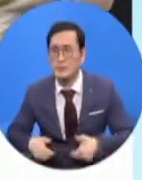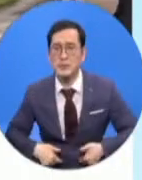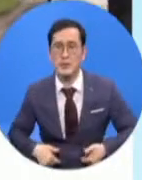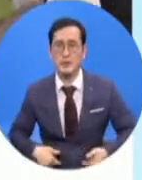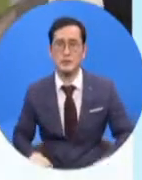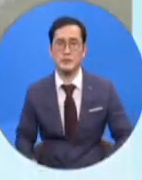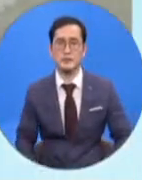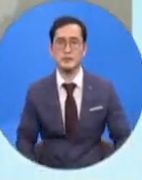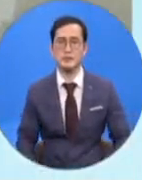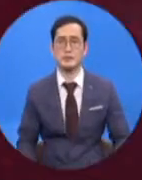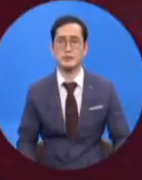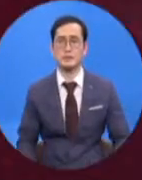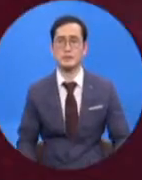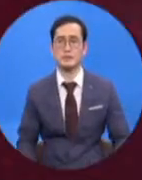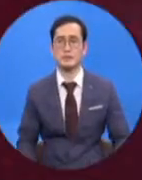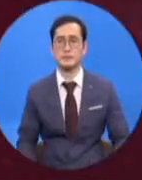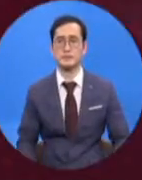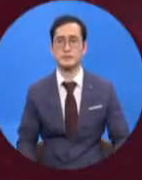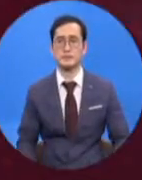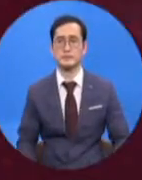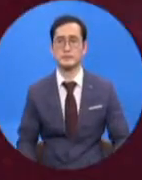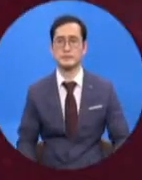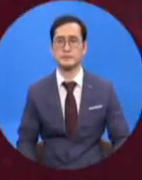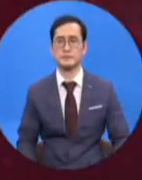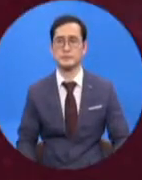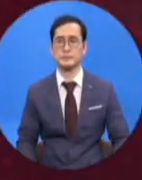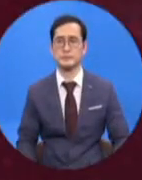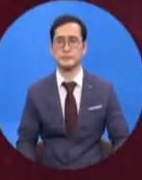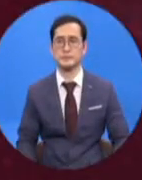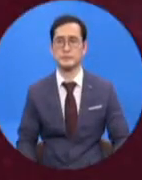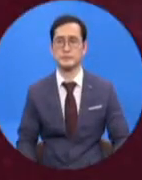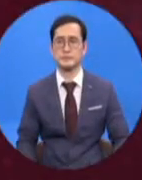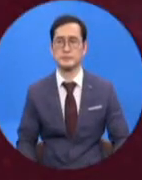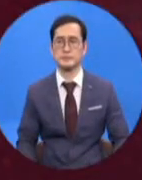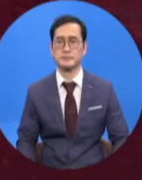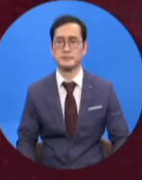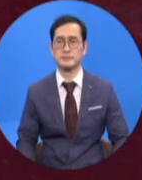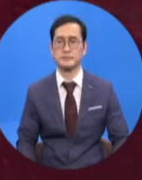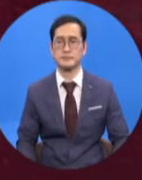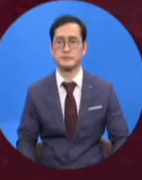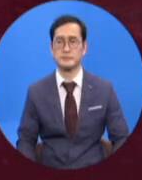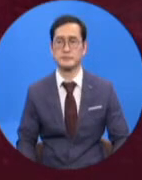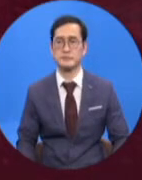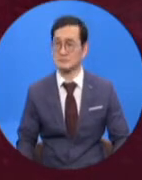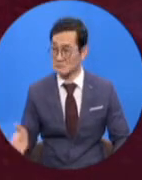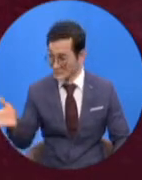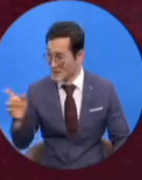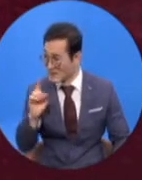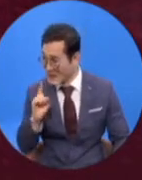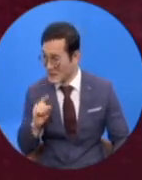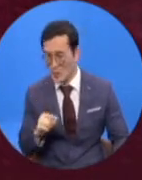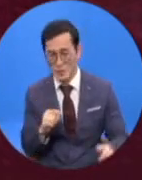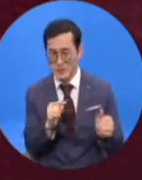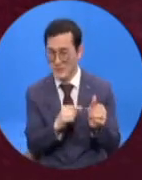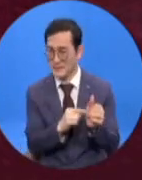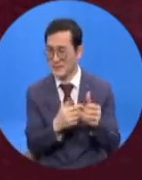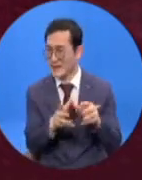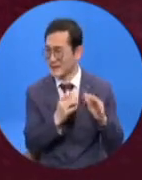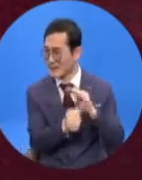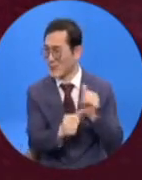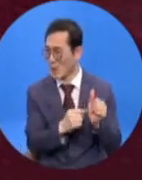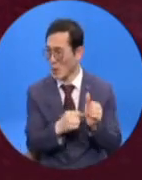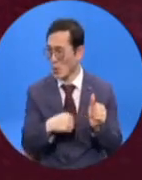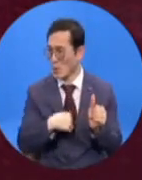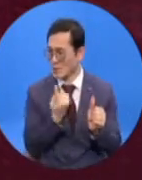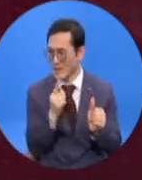교수님도 아줌 대선 주자들 과 당내 사람들의 목소리에 이준석 대표 귀를 기울였으면 좋겠다 100승 비로사 님도 본인이 말을